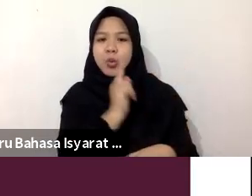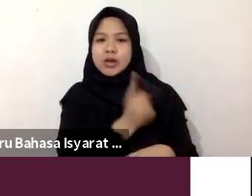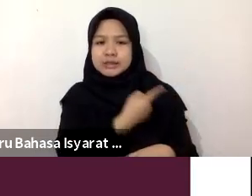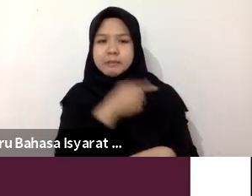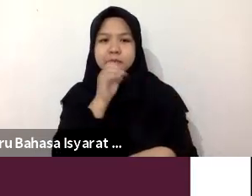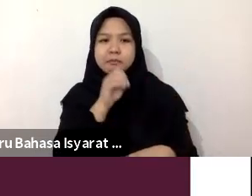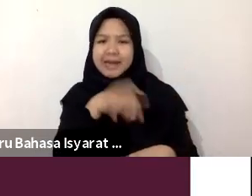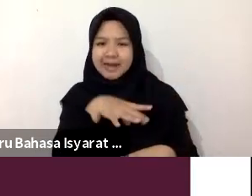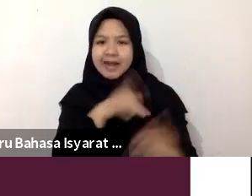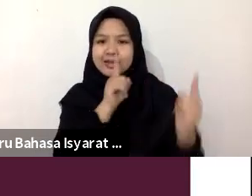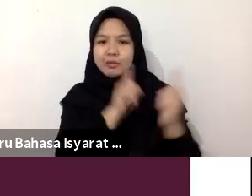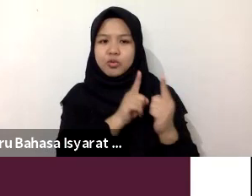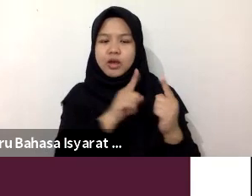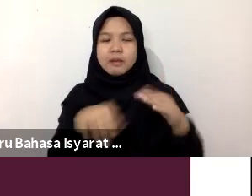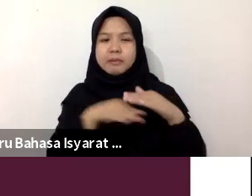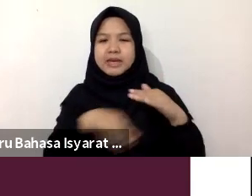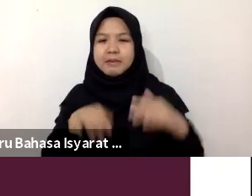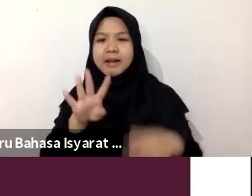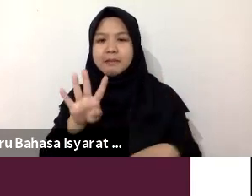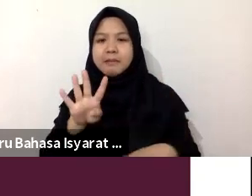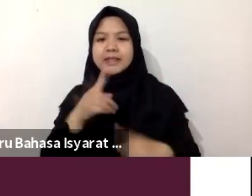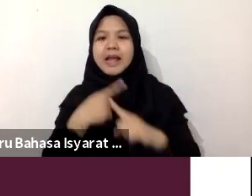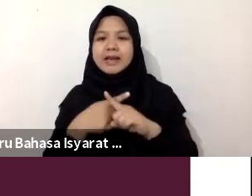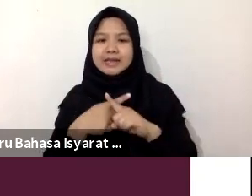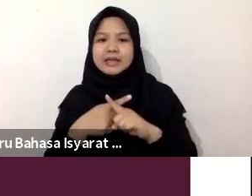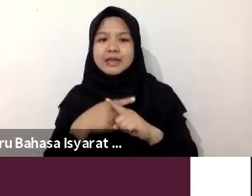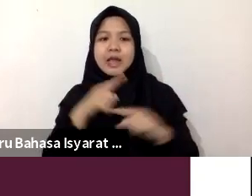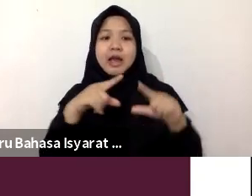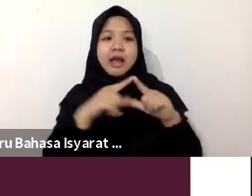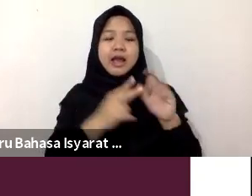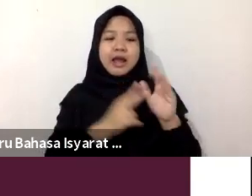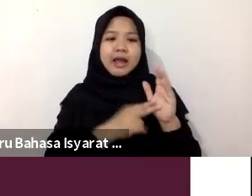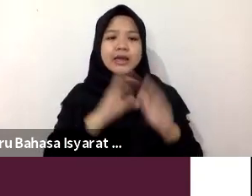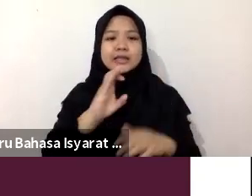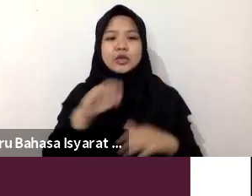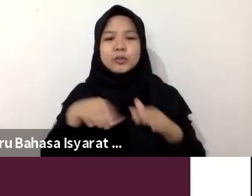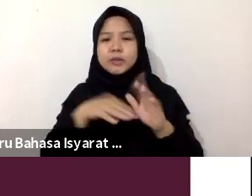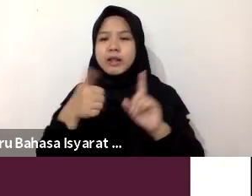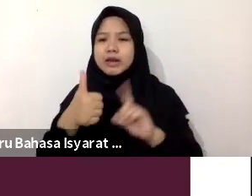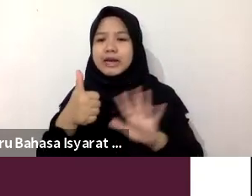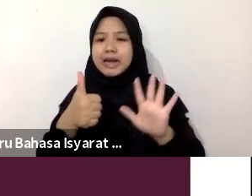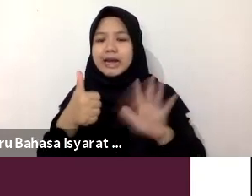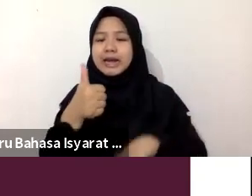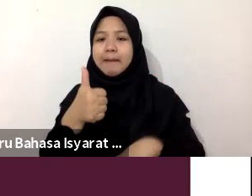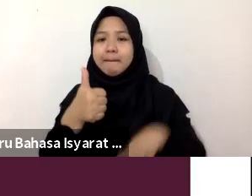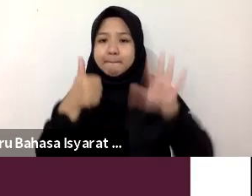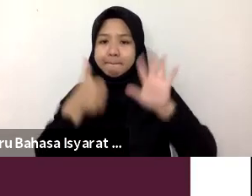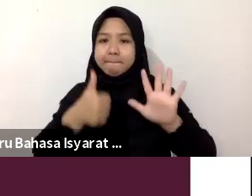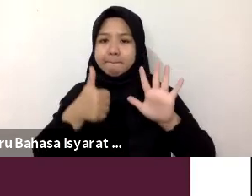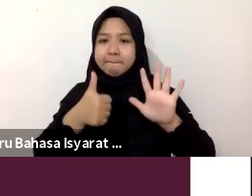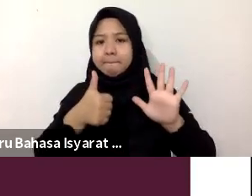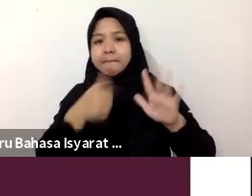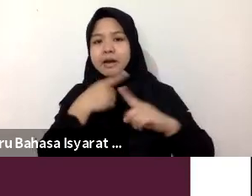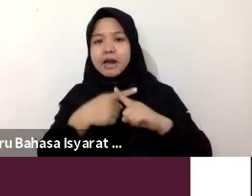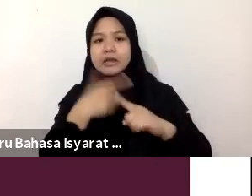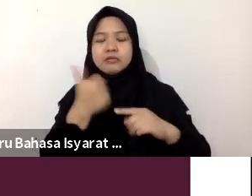tatap muka minimal 4 kali. Kalau ANC itu minimal 6 kali, jadi bentuknya bisa tatap muka, bisa telemedicine